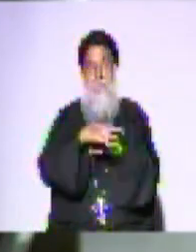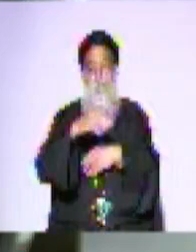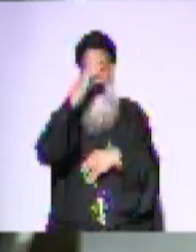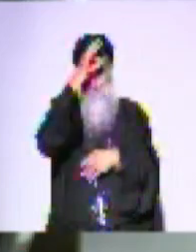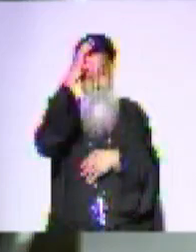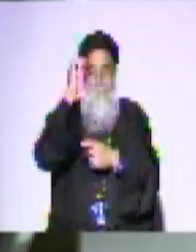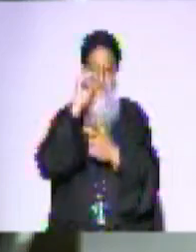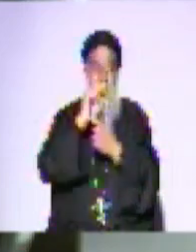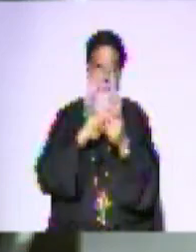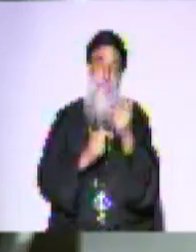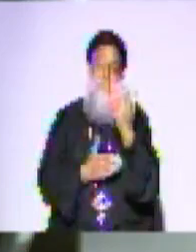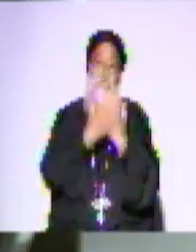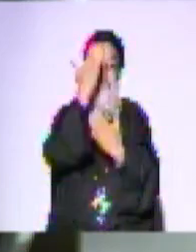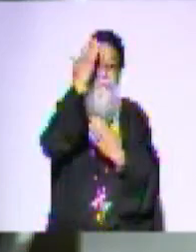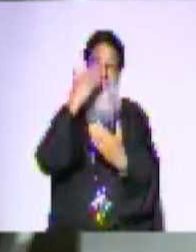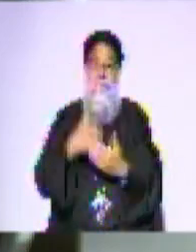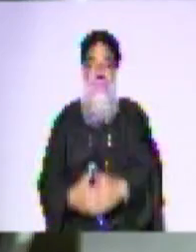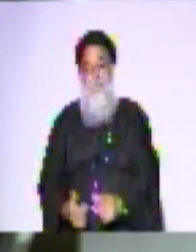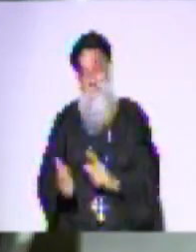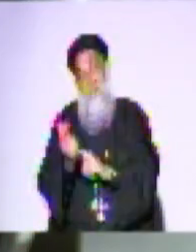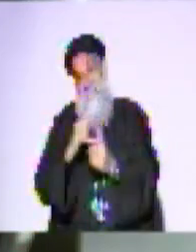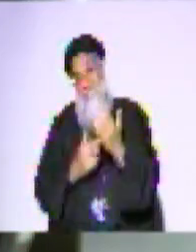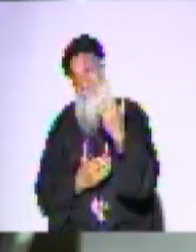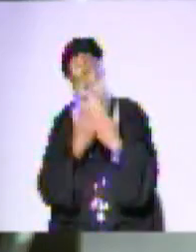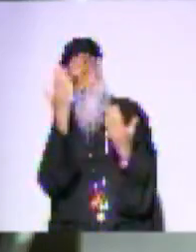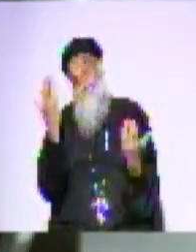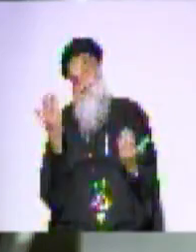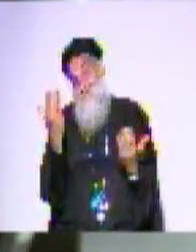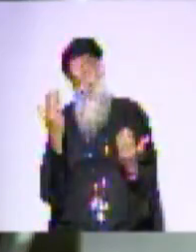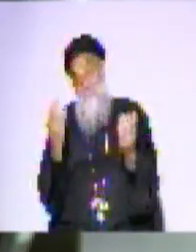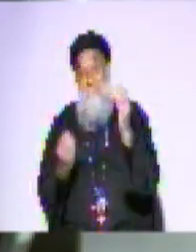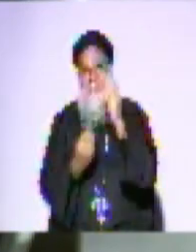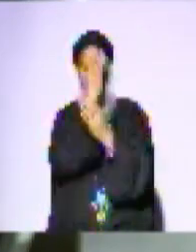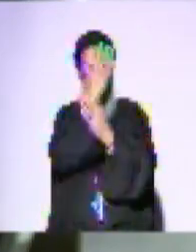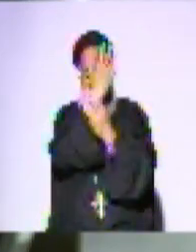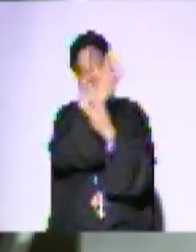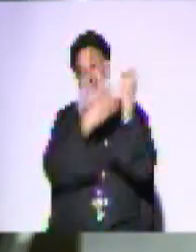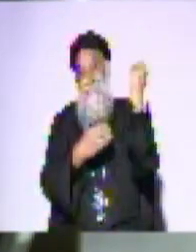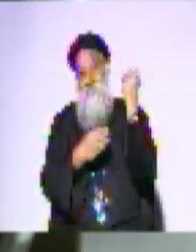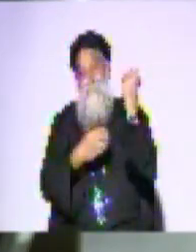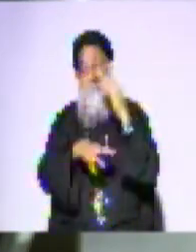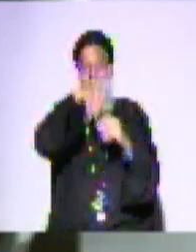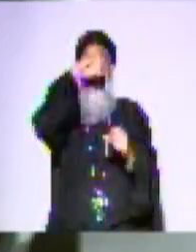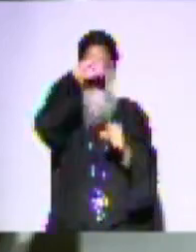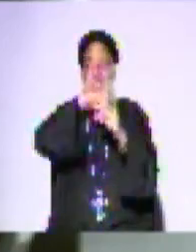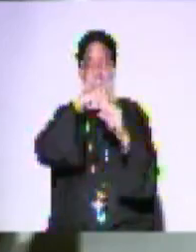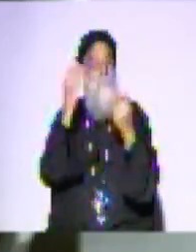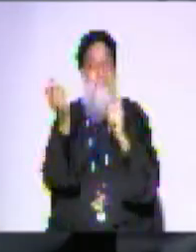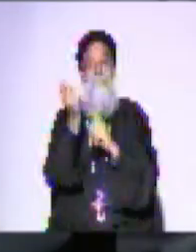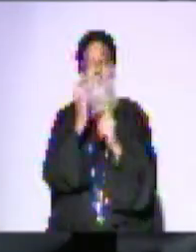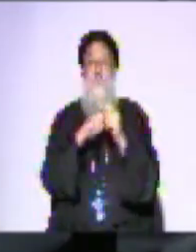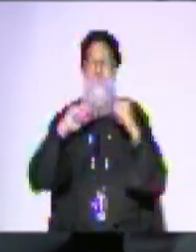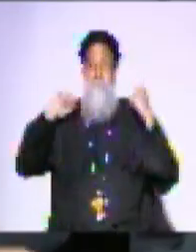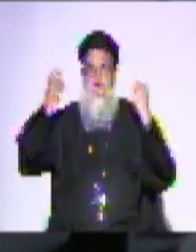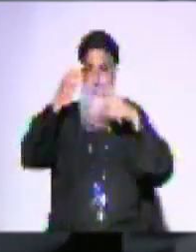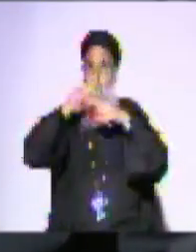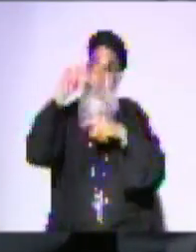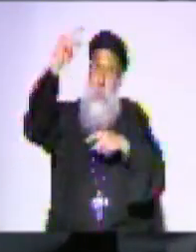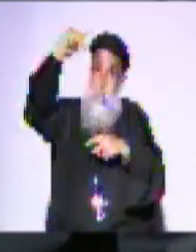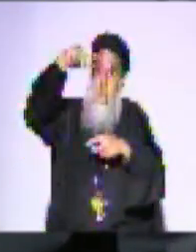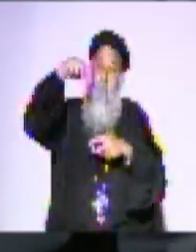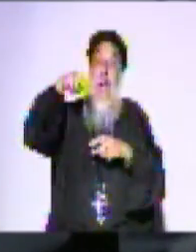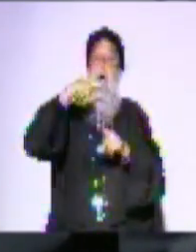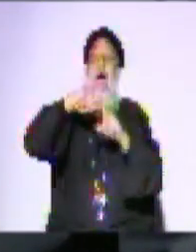رأس البشرية الجديدة، فيبقى خليقة جديدة في المسيح. مشكلة المعمودية هي